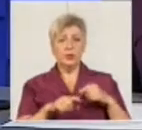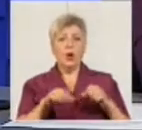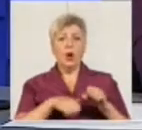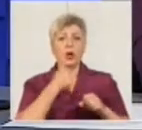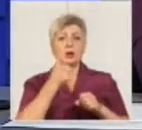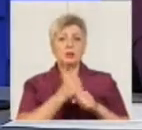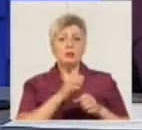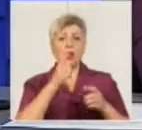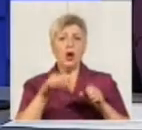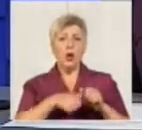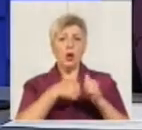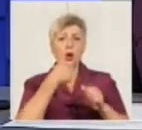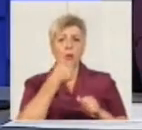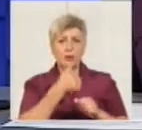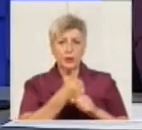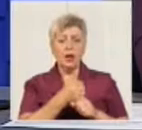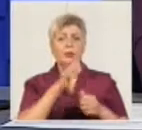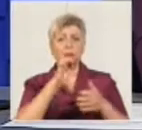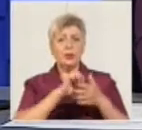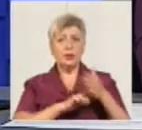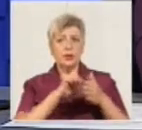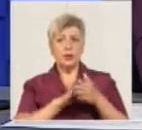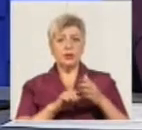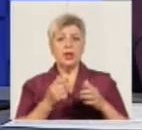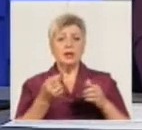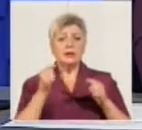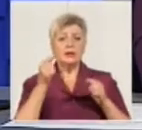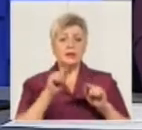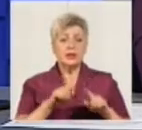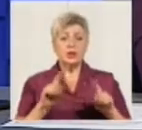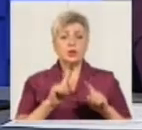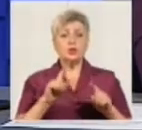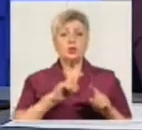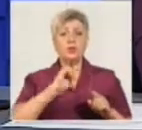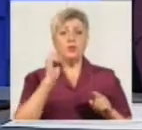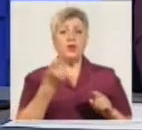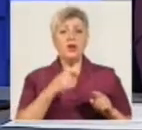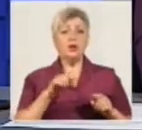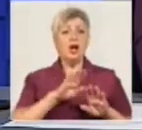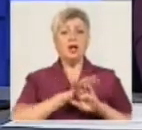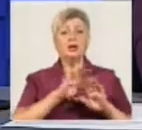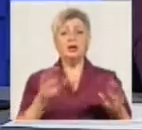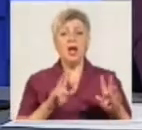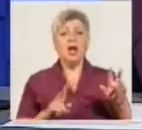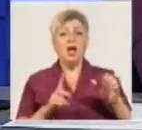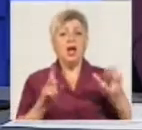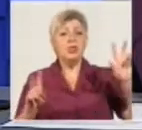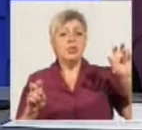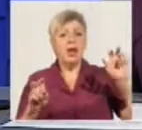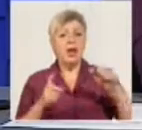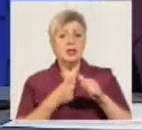головних причин в цьому – це те, що на державному рівні війна не названа війною. Вона раніше